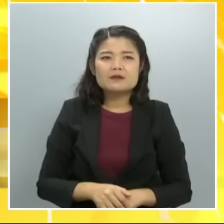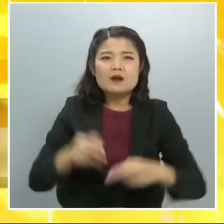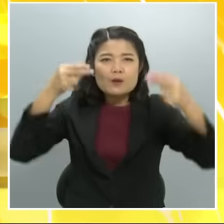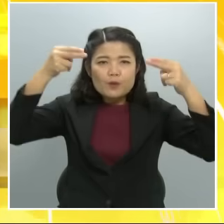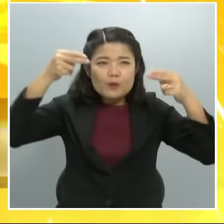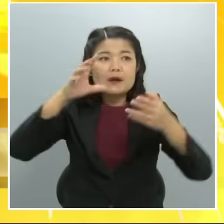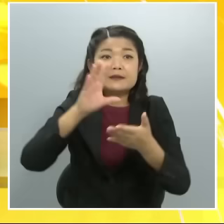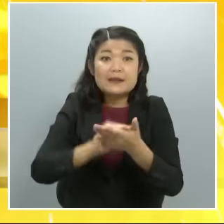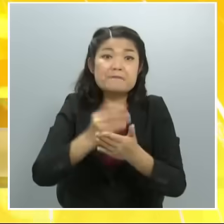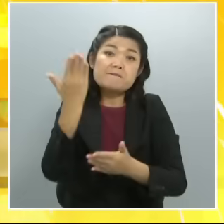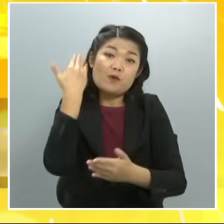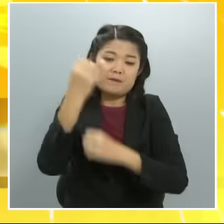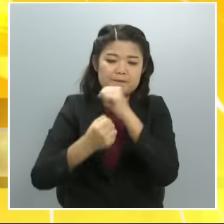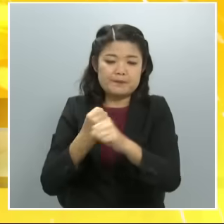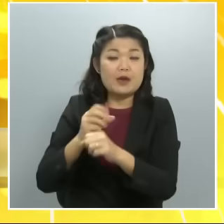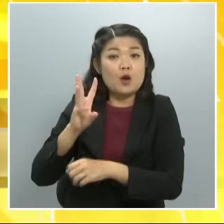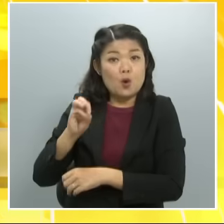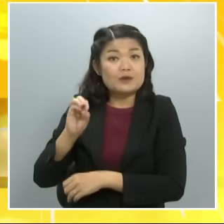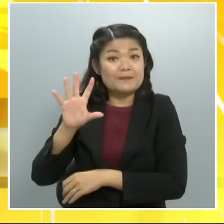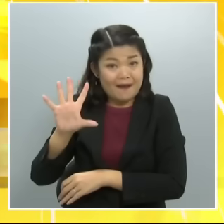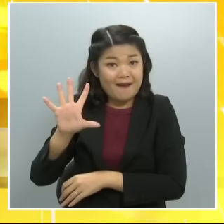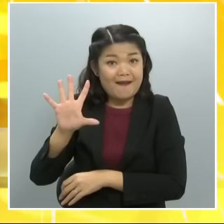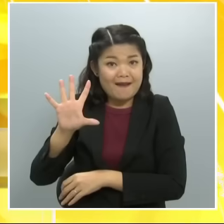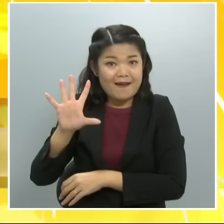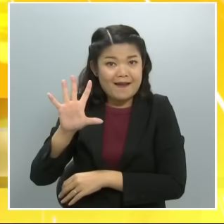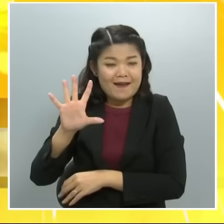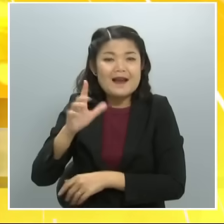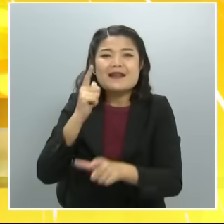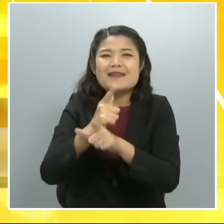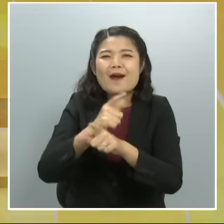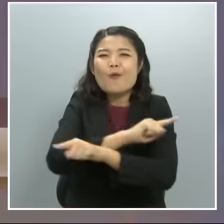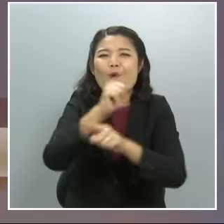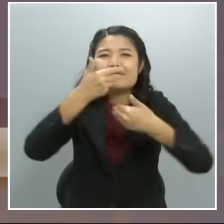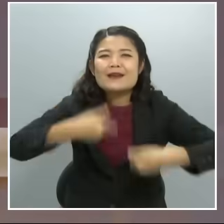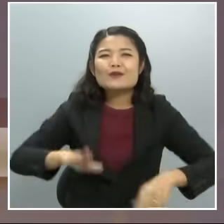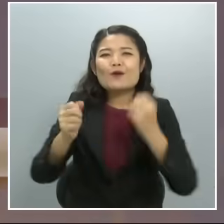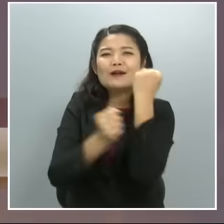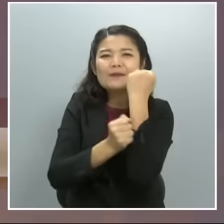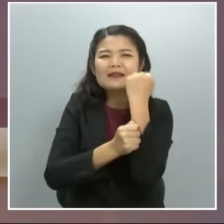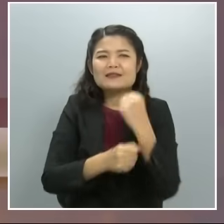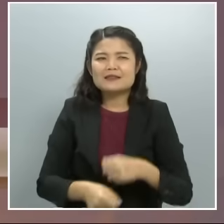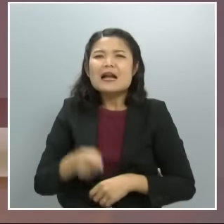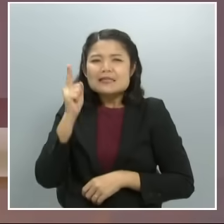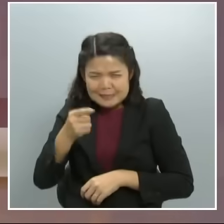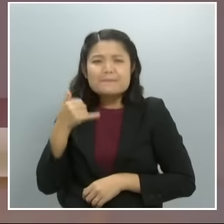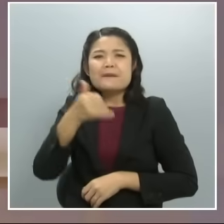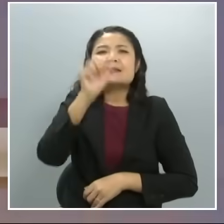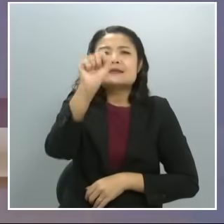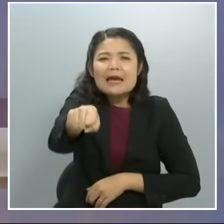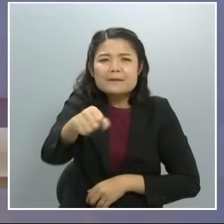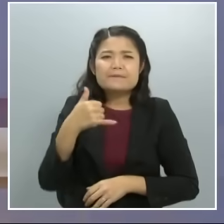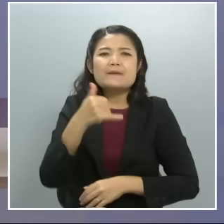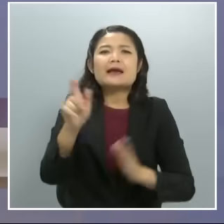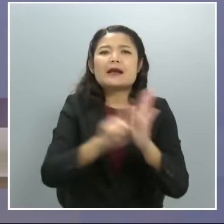65ท่านผู้ชมจำได้ใช่ไห ม ที่เรานำเสนอไปแล้วท่านก็บอกเราว่าไปจริงๆแต่ไปครั้งเดียวเนี่ยก็เพราะตำรวจน